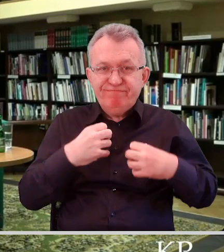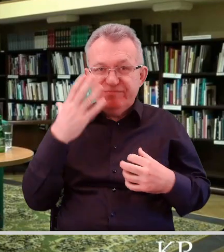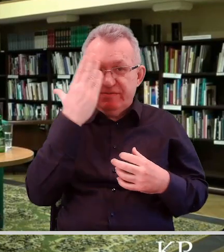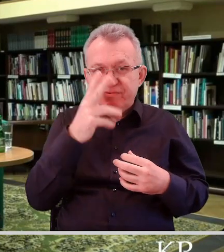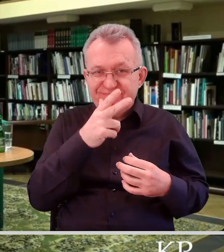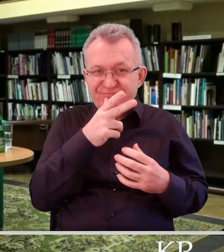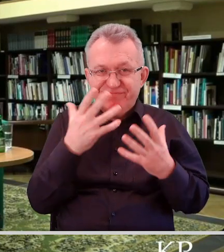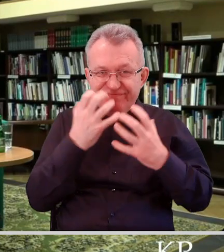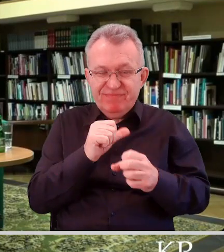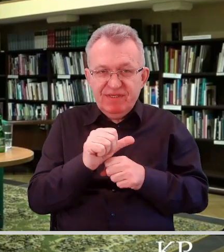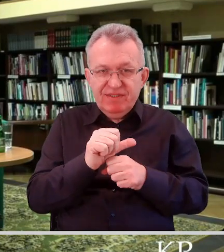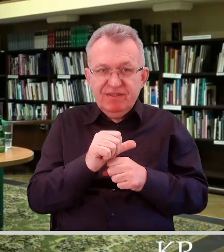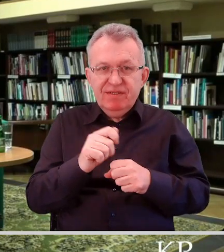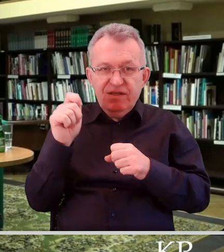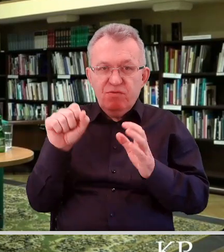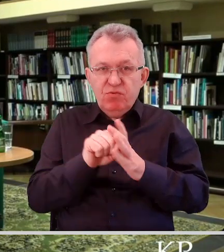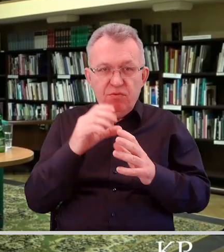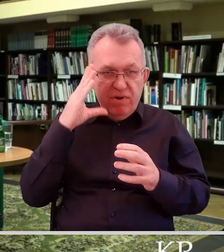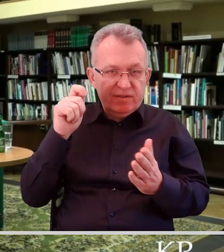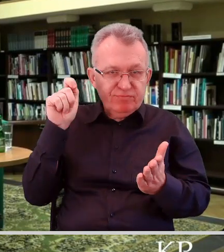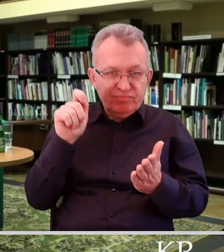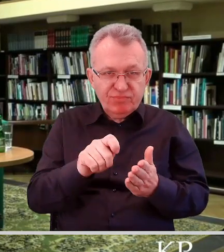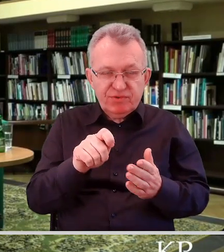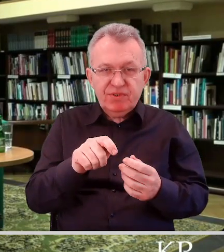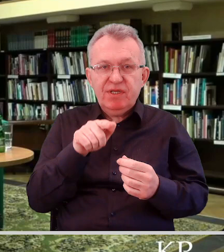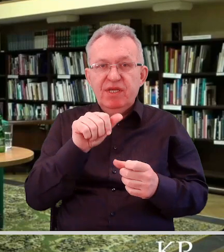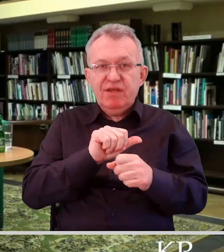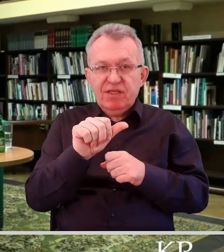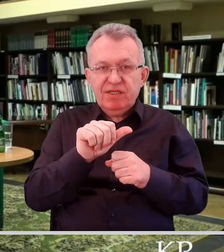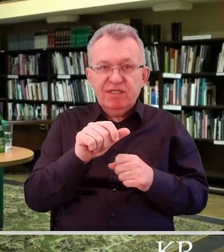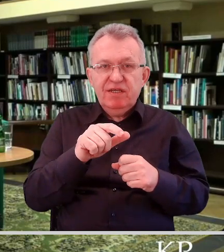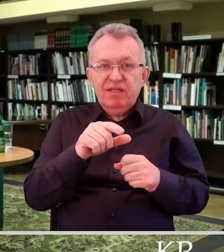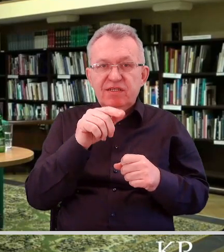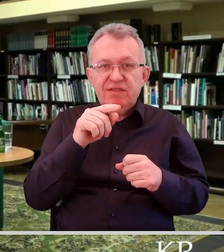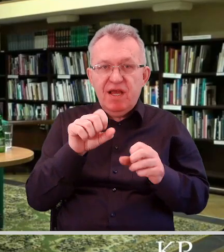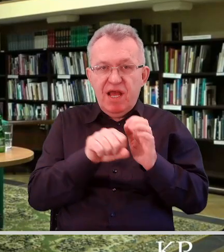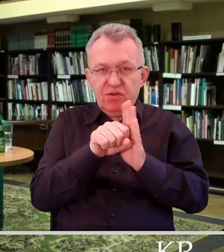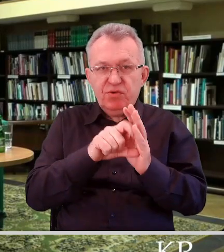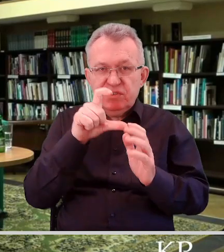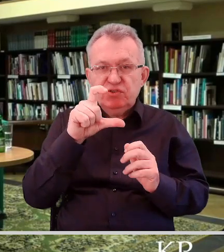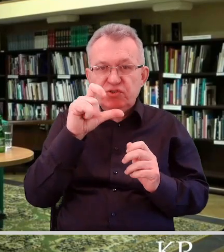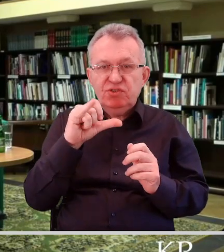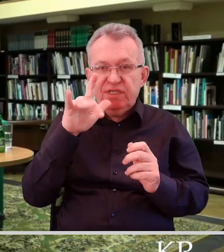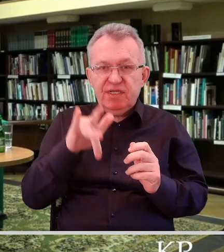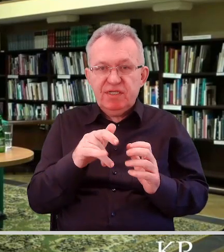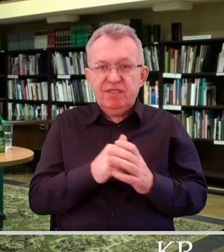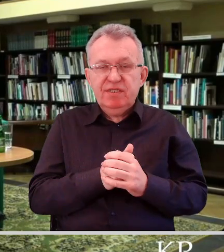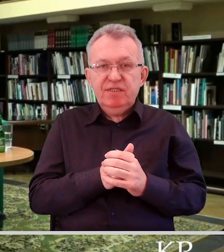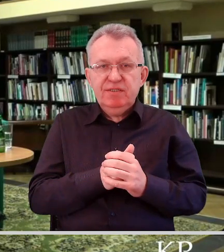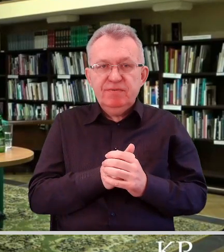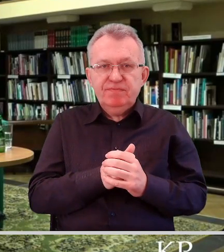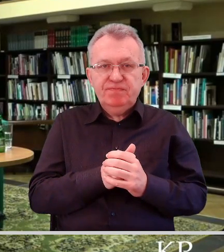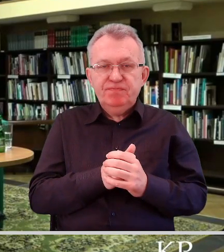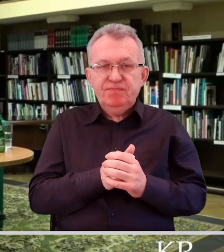bohaterem, który przyjeżdża z Kinszasy do Brukseli. Okazało się, że zagrał go Wiesław Cichy i bardzo przekonująco, także nie było